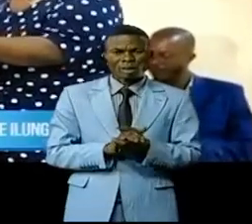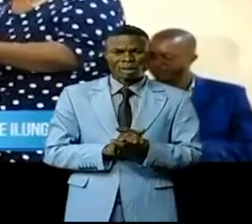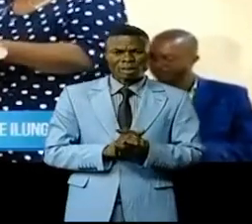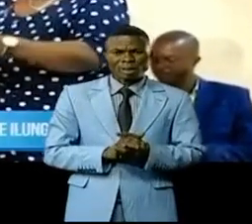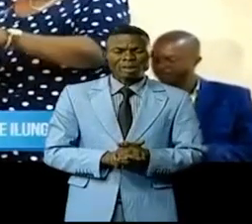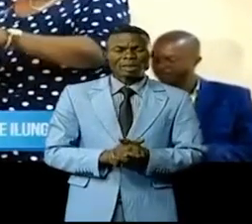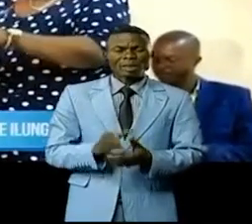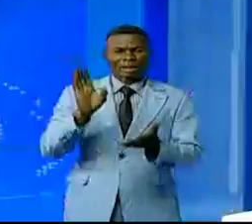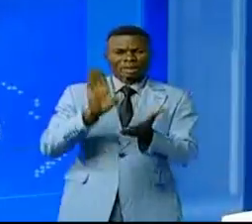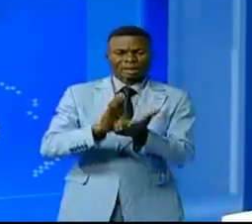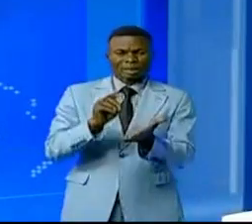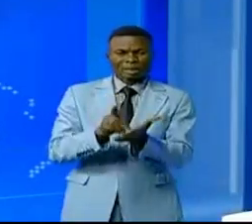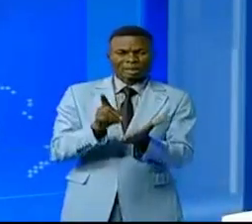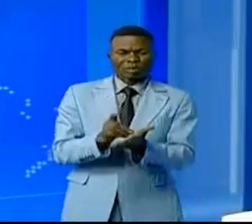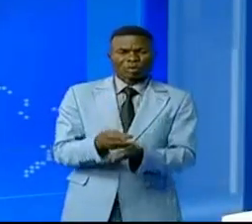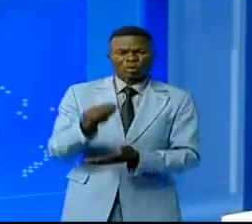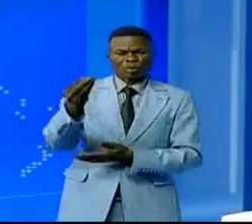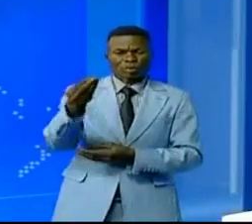été décernés.